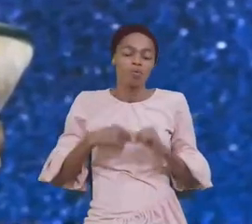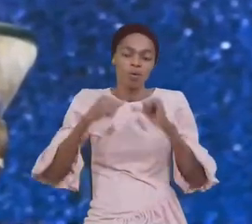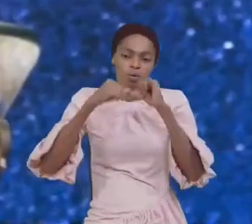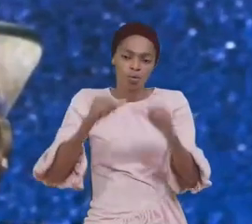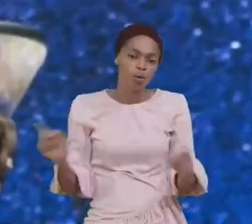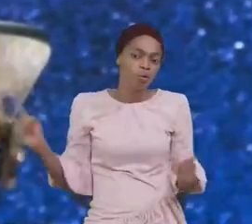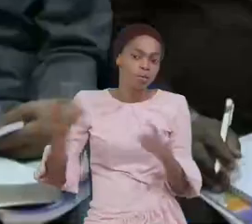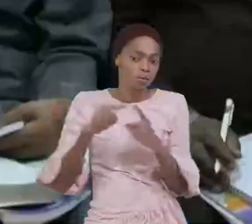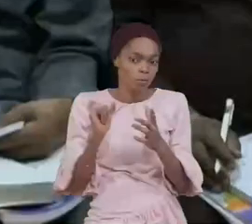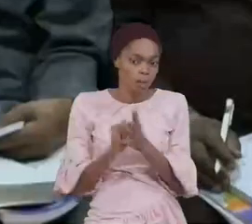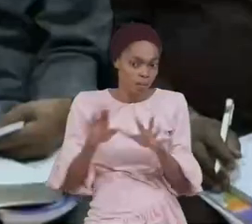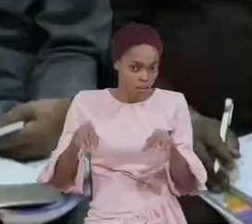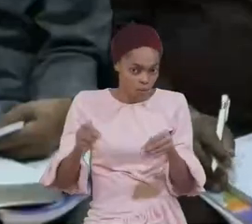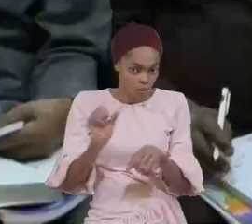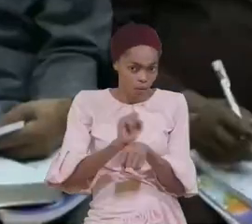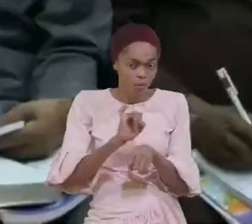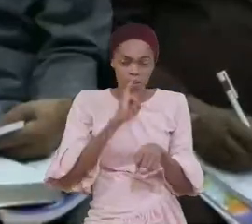soit terminé.